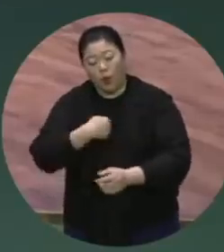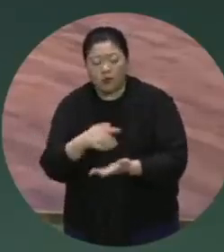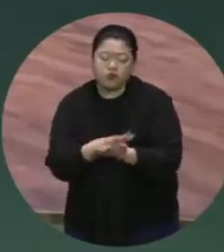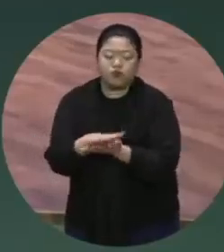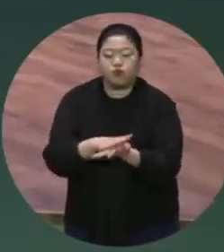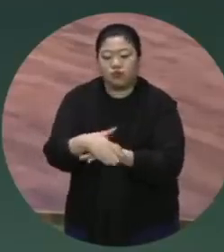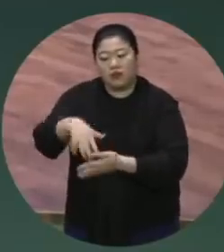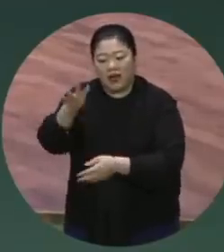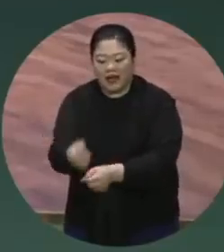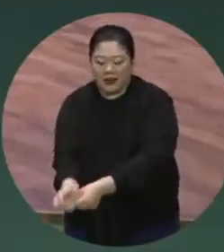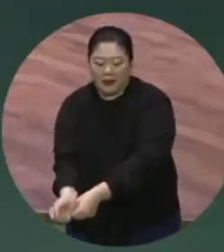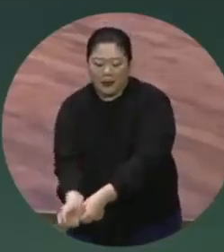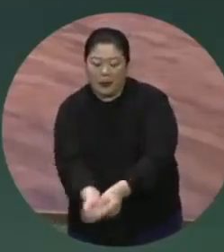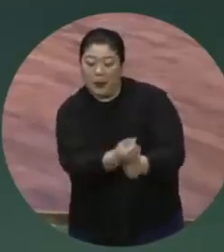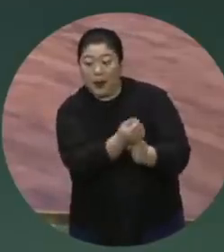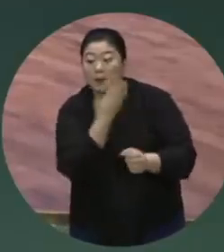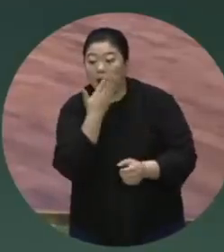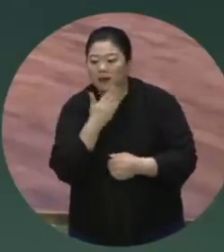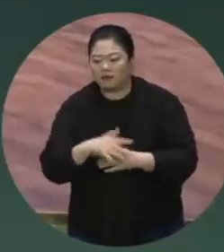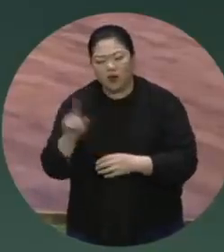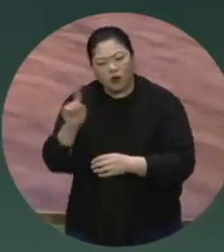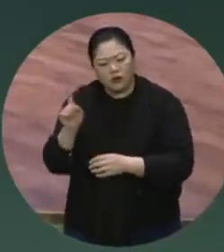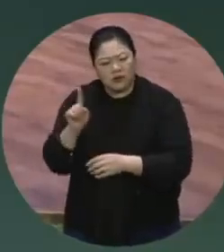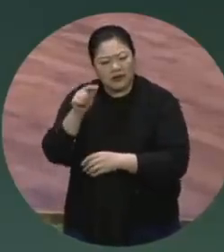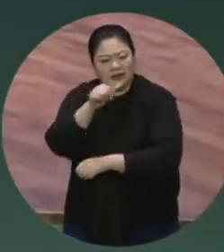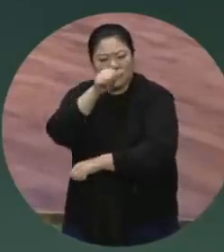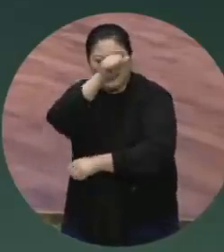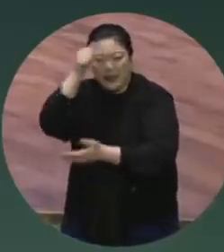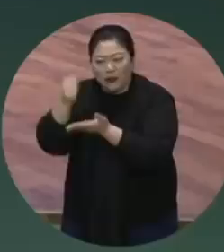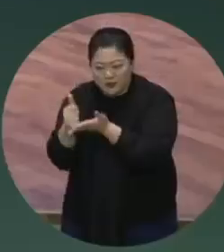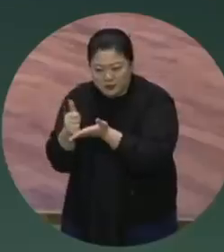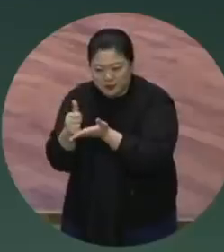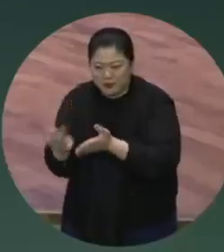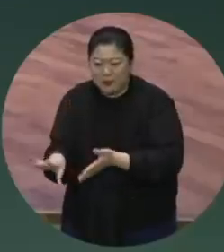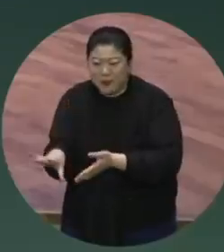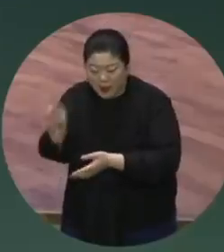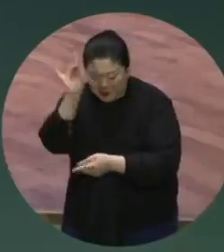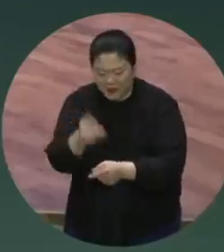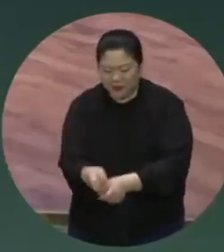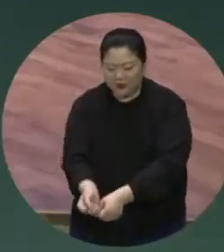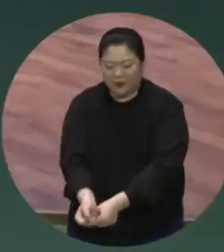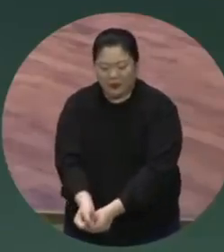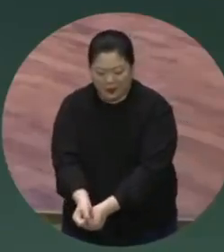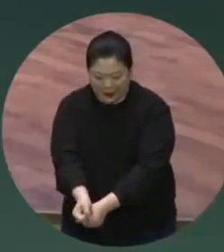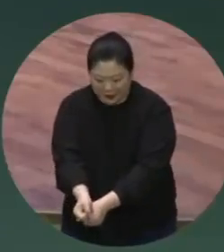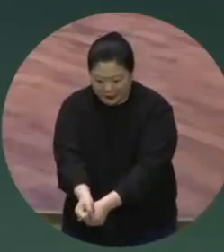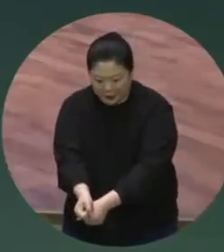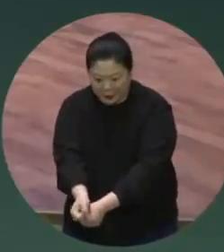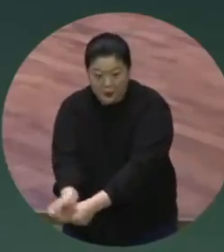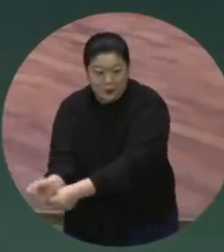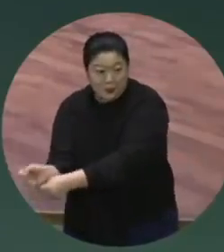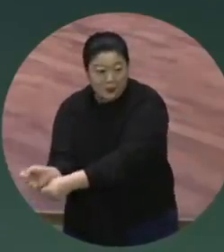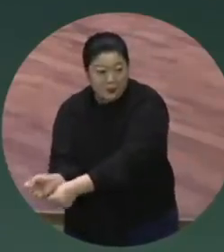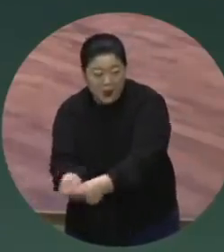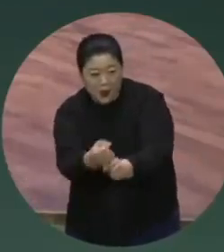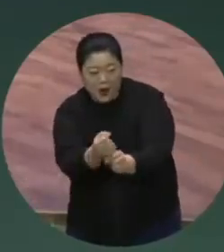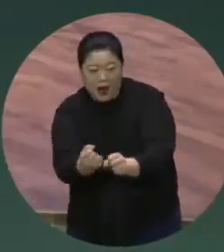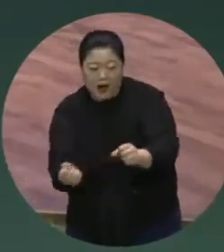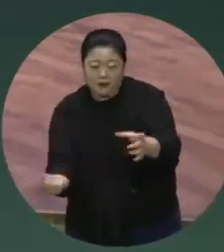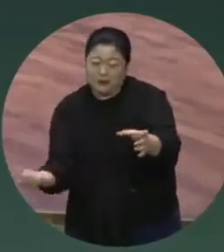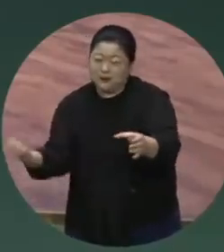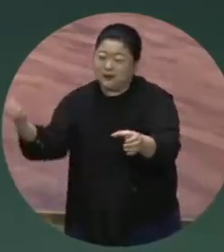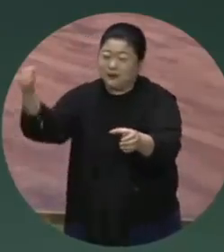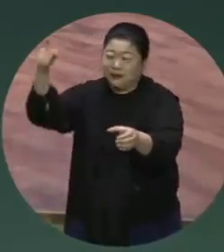혼자의 골프를 치다가 평생 처음으로 홀인원을 했어. 홀인원을